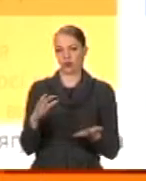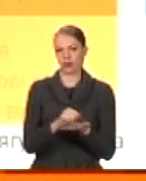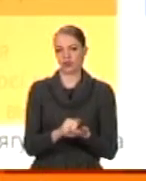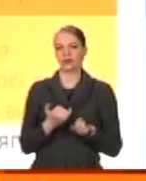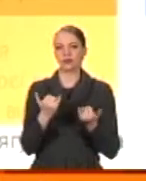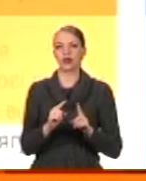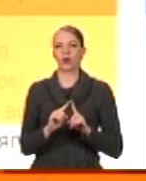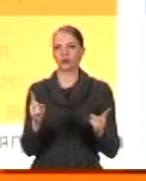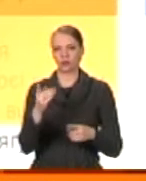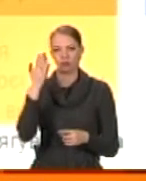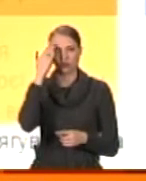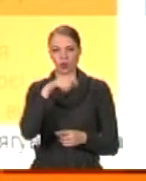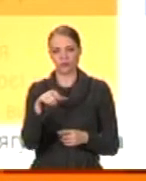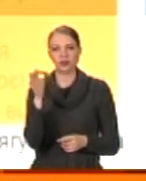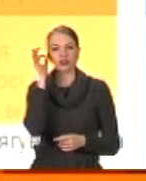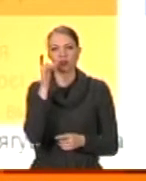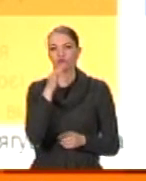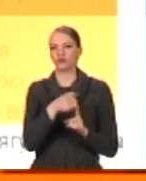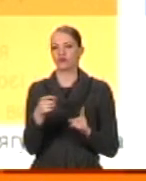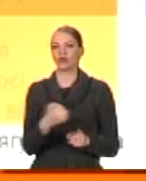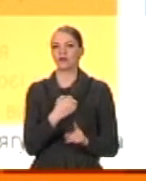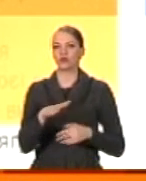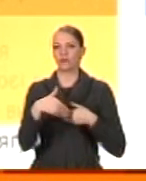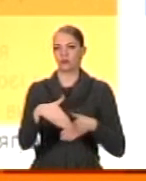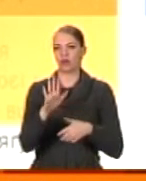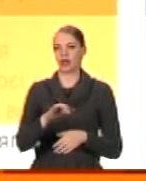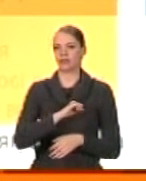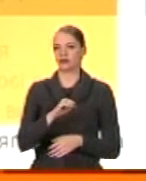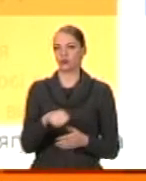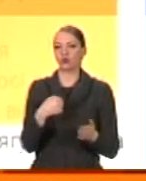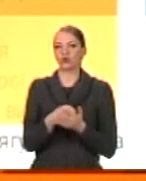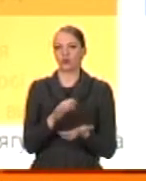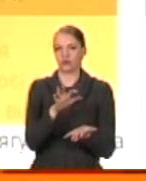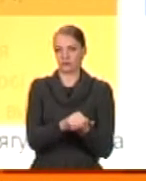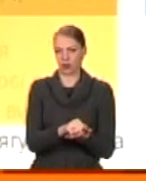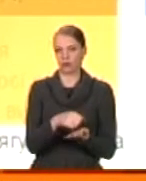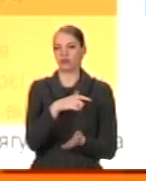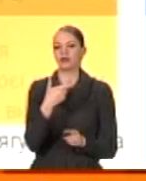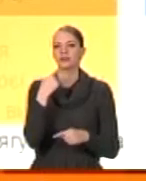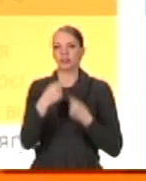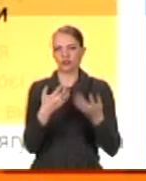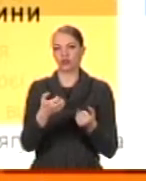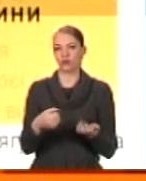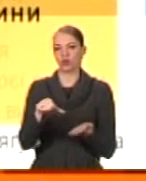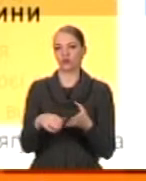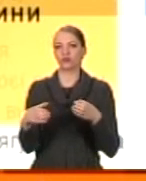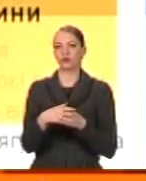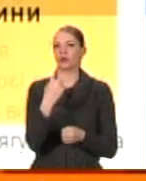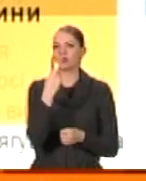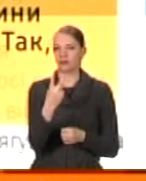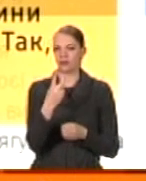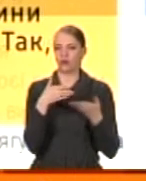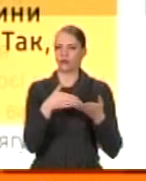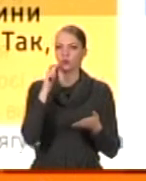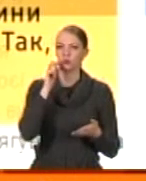Для особливо талановитих нагадую, що під час військових парадів в Севастополі до його захоплення завжди брали участь підрозділи двох флотів